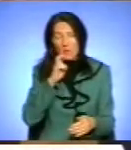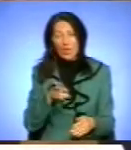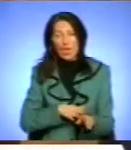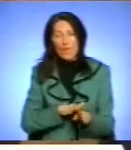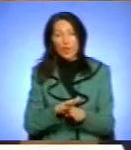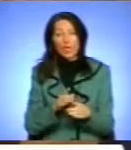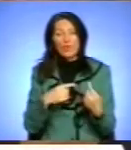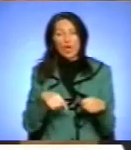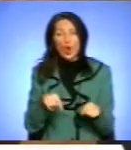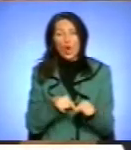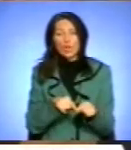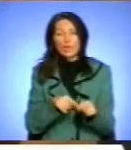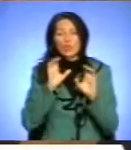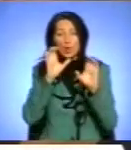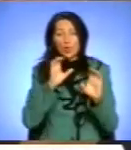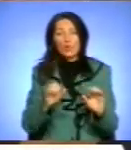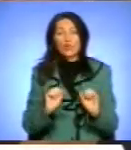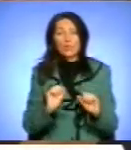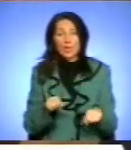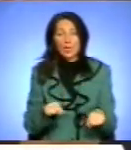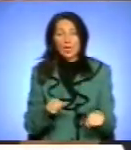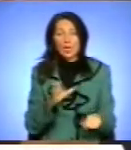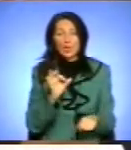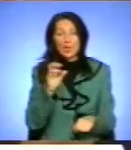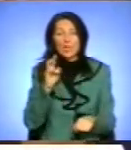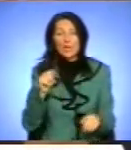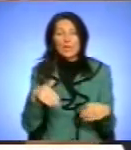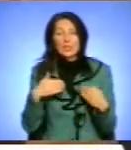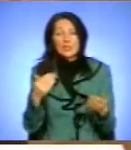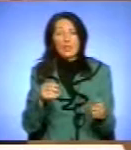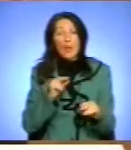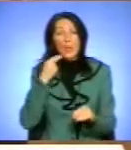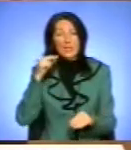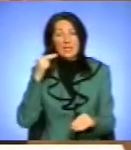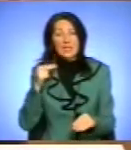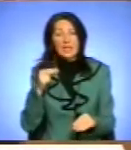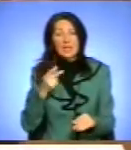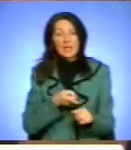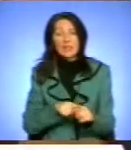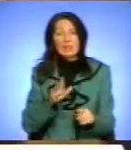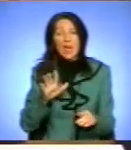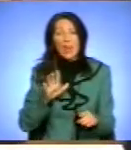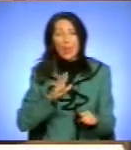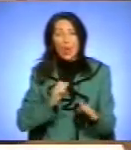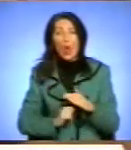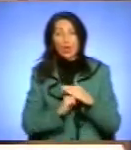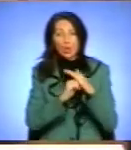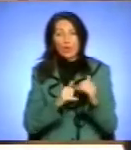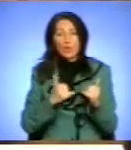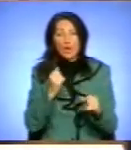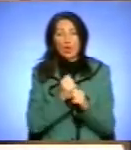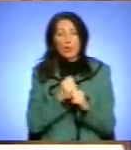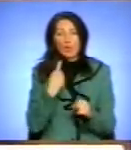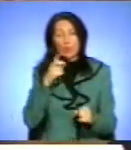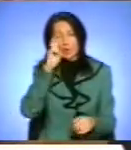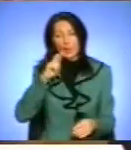виконавчих органів, законодавчої влади, соціальні ініціативи президента. Це була основа для роботи обласної державної адміністрації в